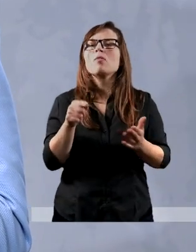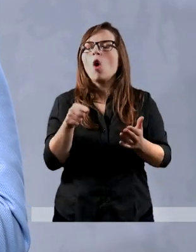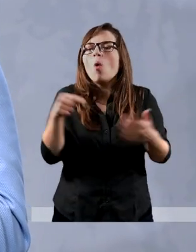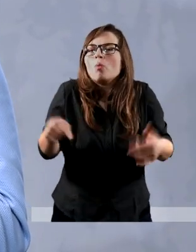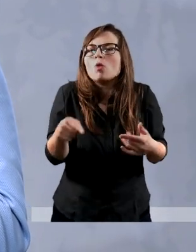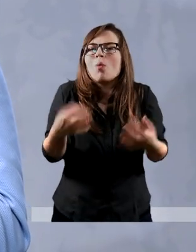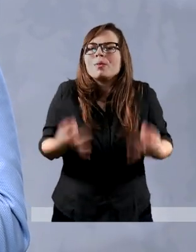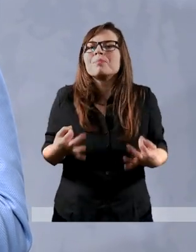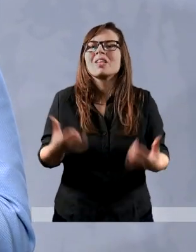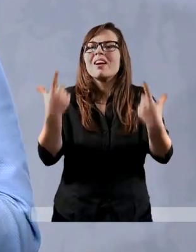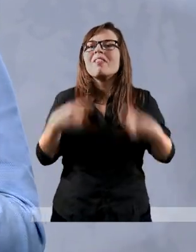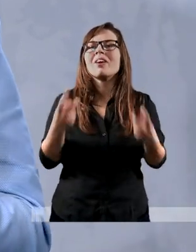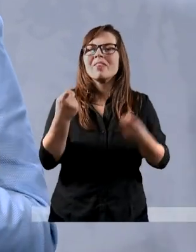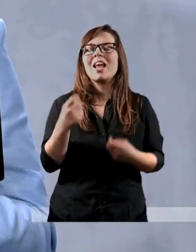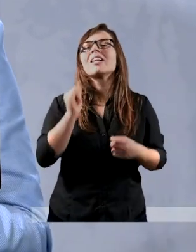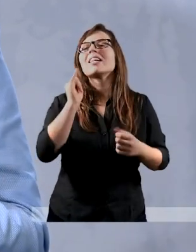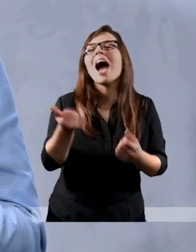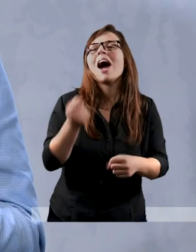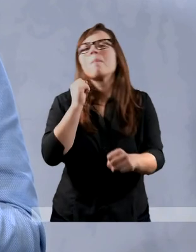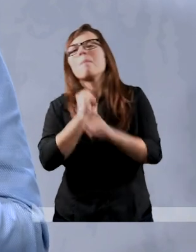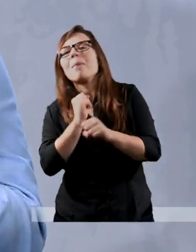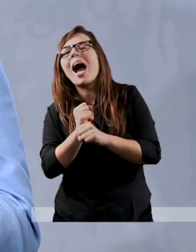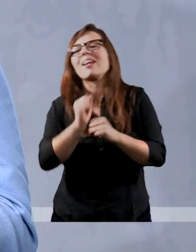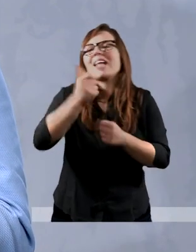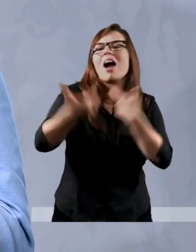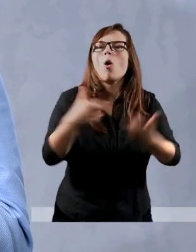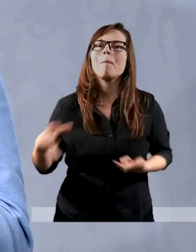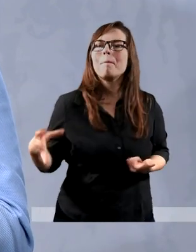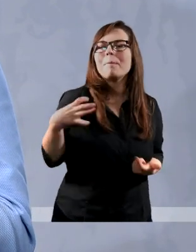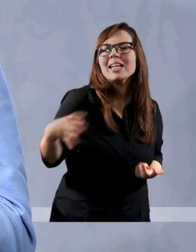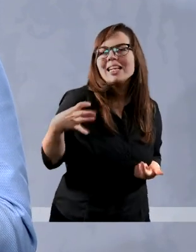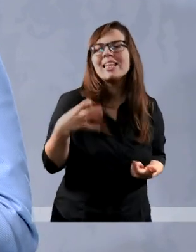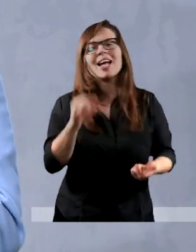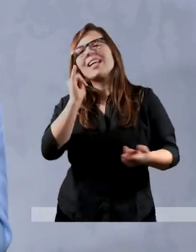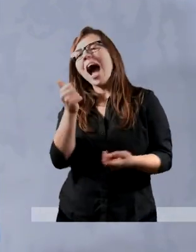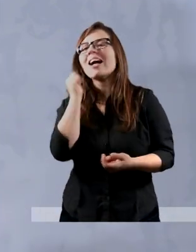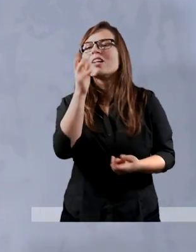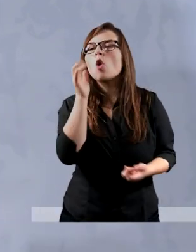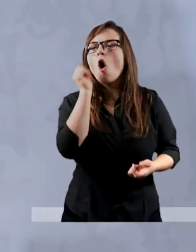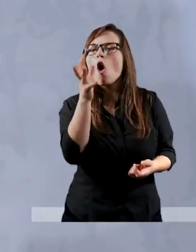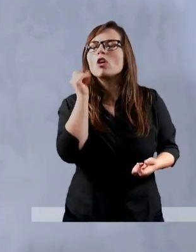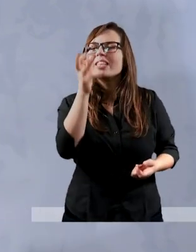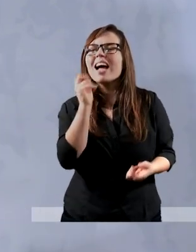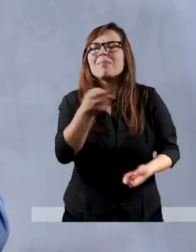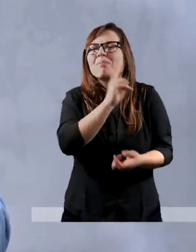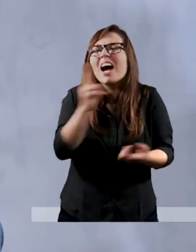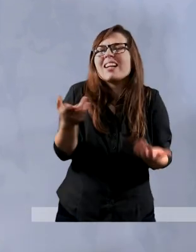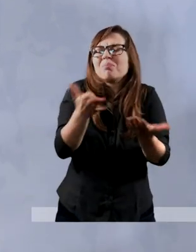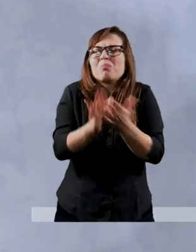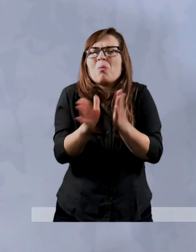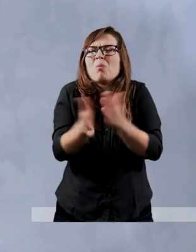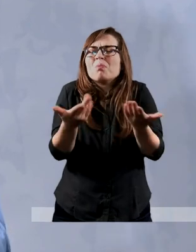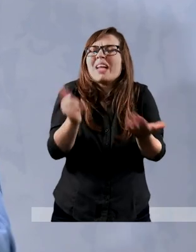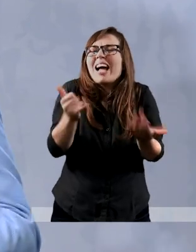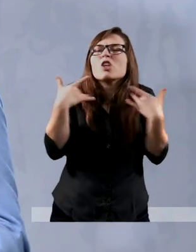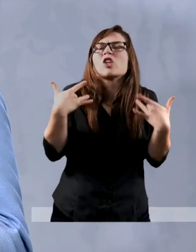na to, jak pracować, jak robić biznes, jak codziennie po prostu